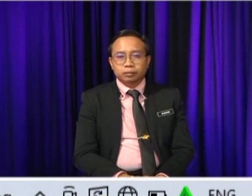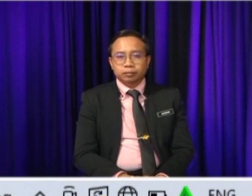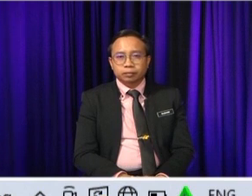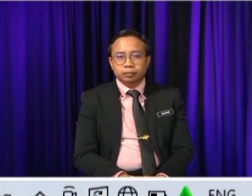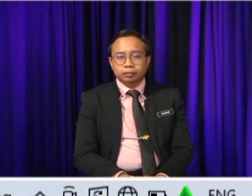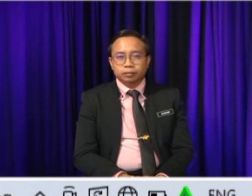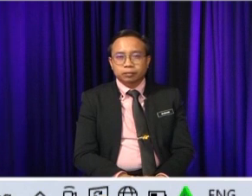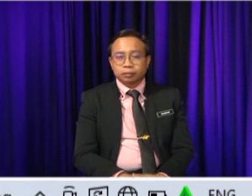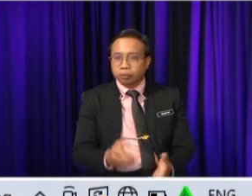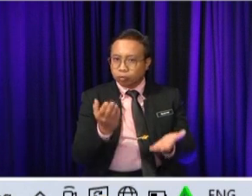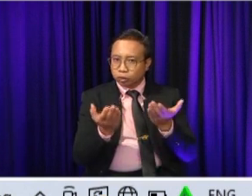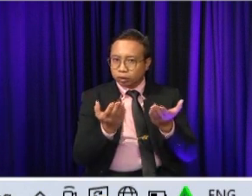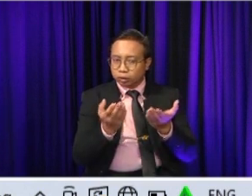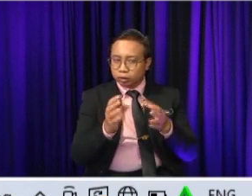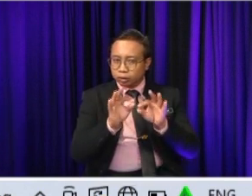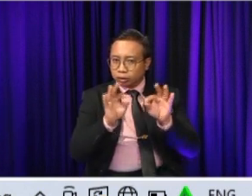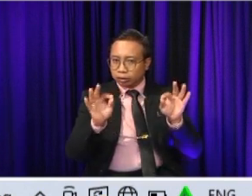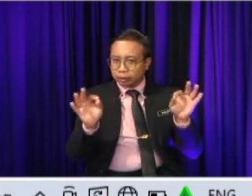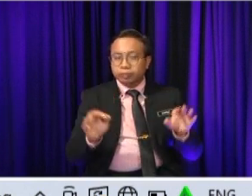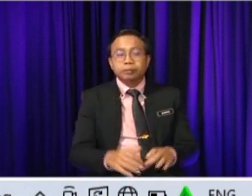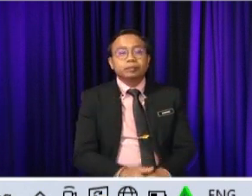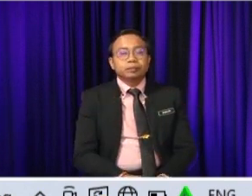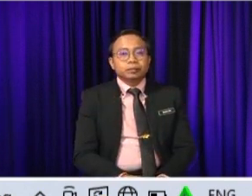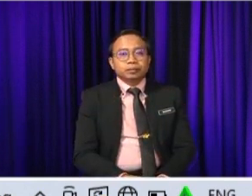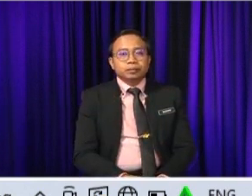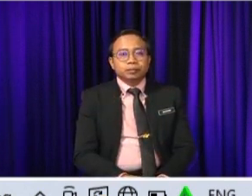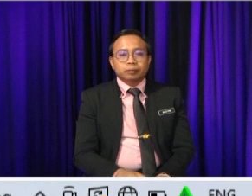mungkin Oke thanks dekat tulisan